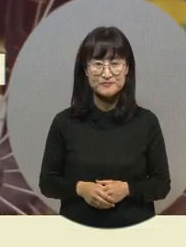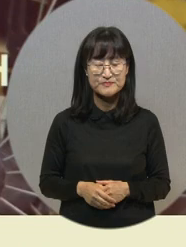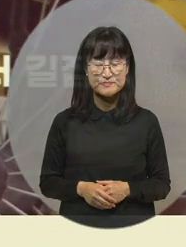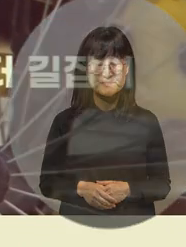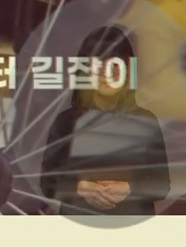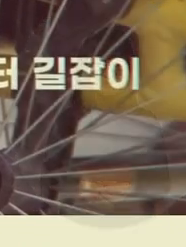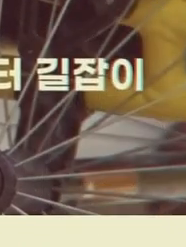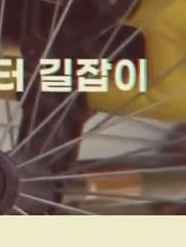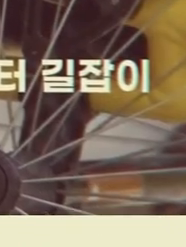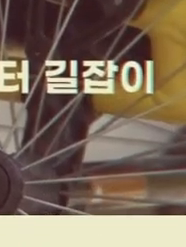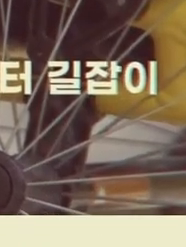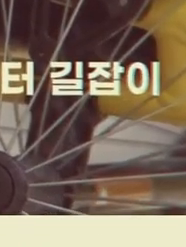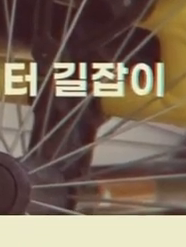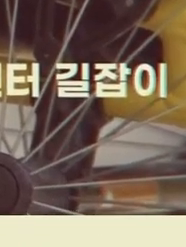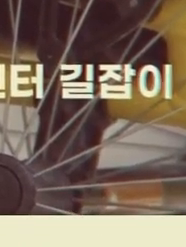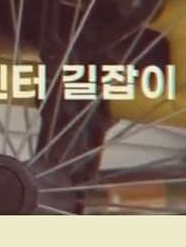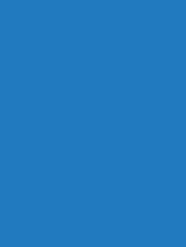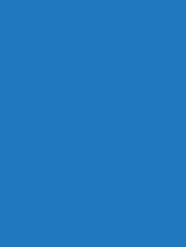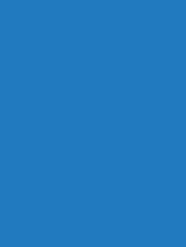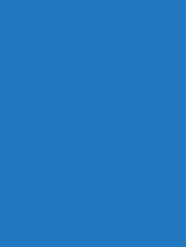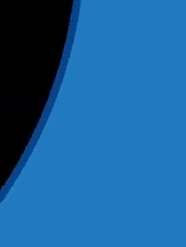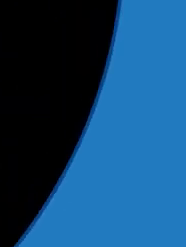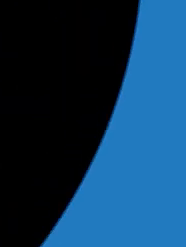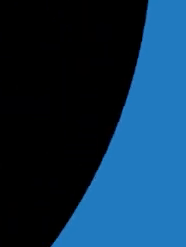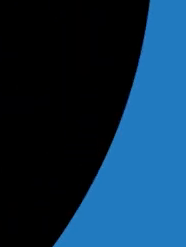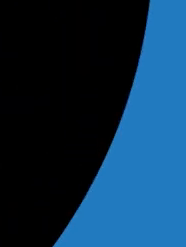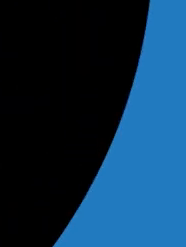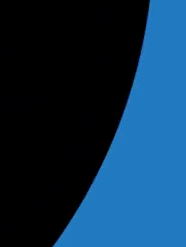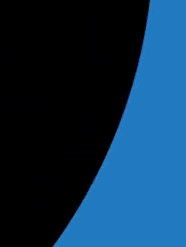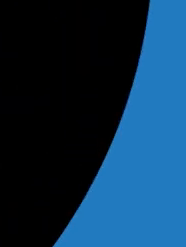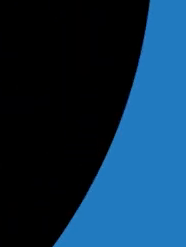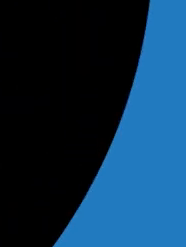복지TV 뉴스 김재상입니다.